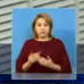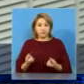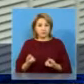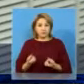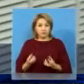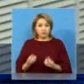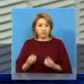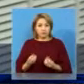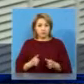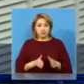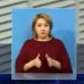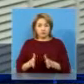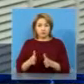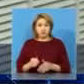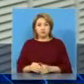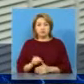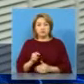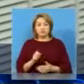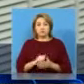сосын жол мәселесі.